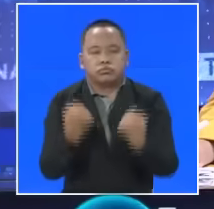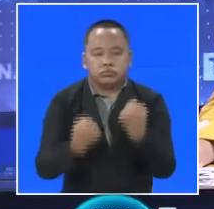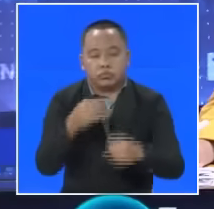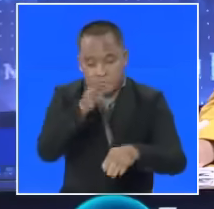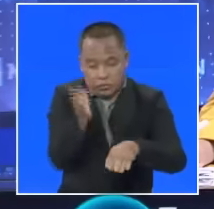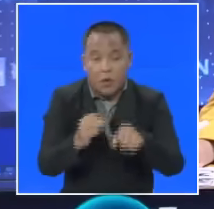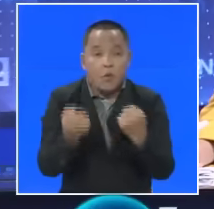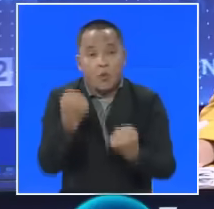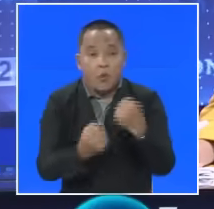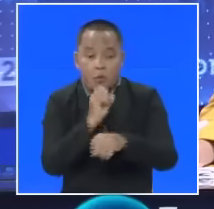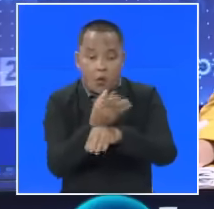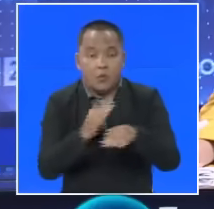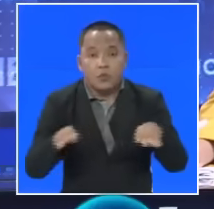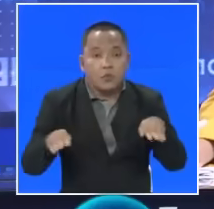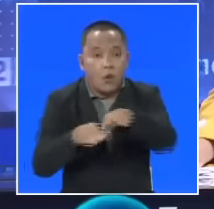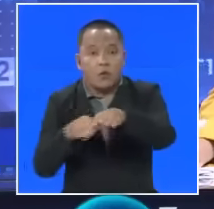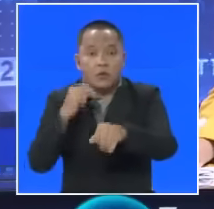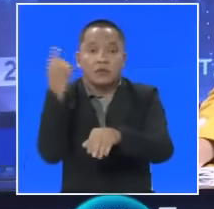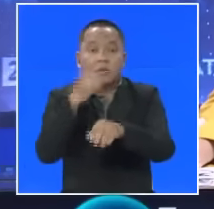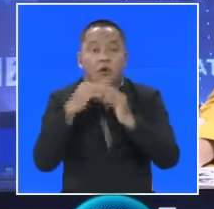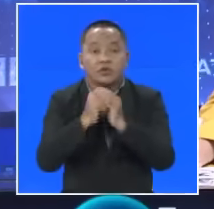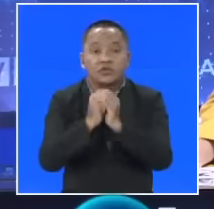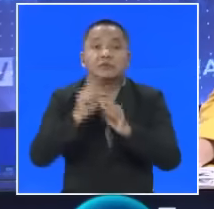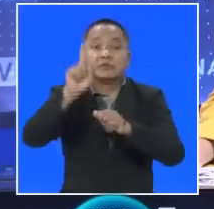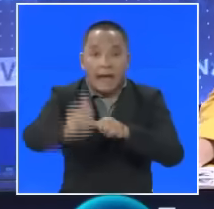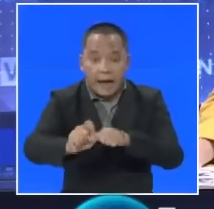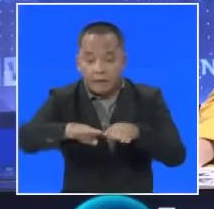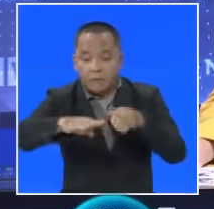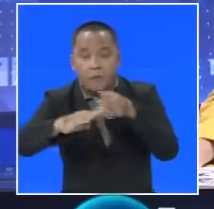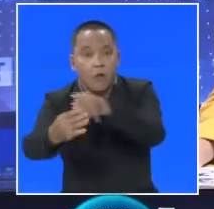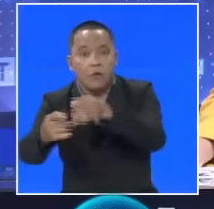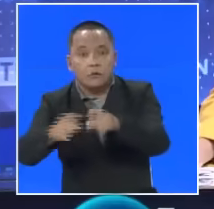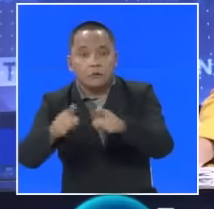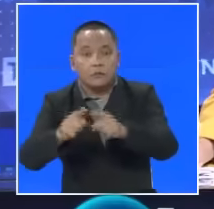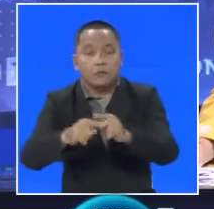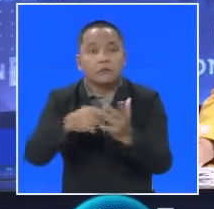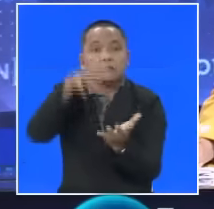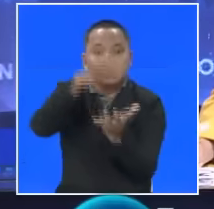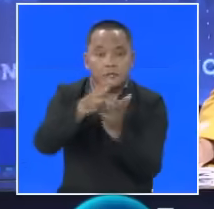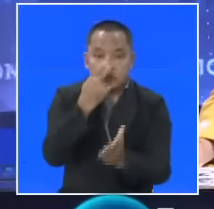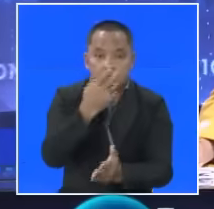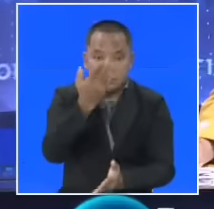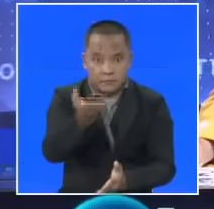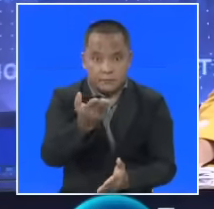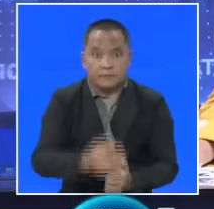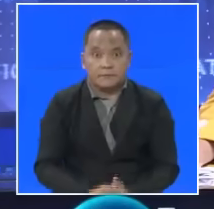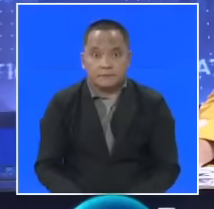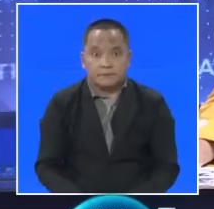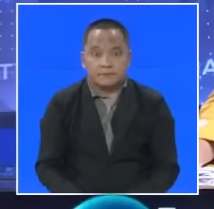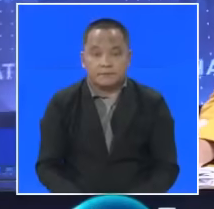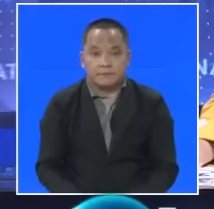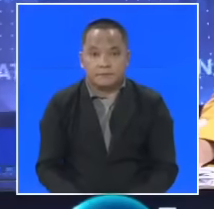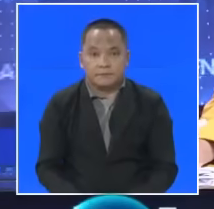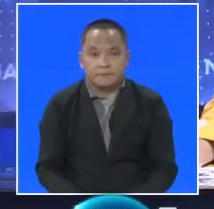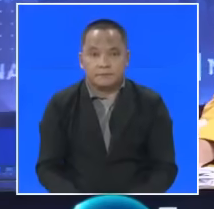ะคันนี้เนี่ยแหละค่ะไปพุ่งชนกับนักท่องเที่ยวชาวจีนจนเสียชีวิตเหตุการณ์นี้เกิดขึ้นที่สมุทรปราการไปดูภาพจากกล้องวงจรปิดกันก่อนค่ะ ค่